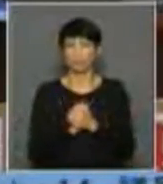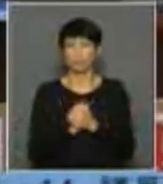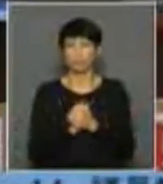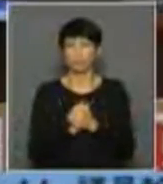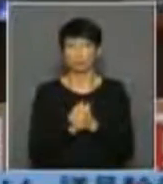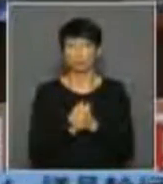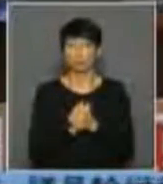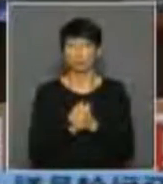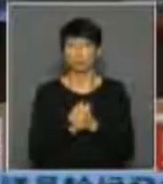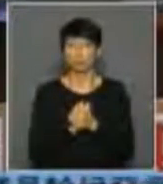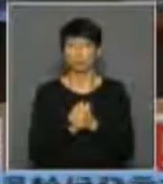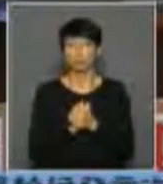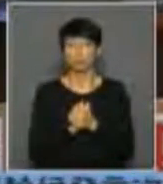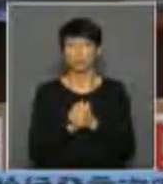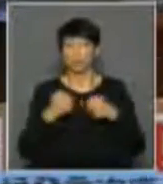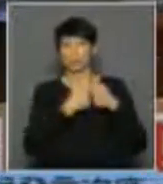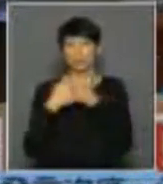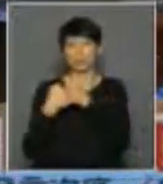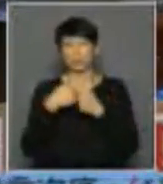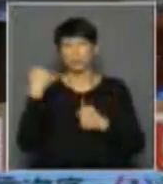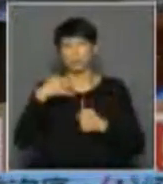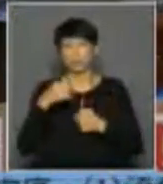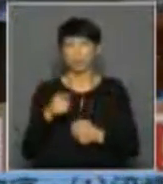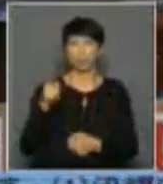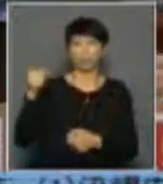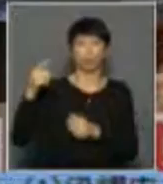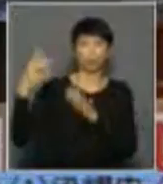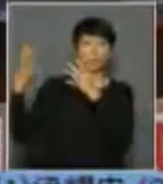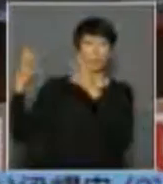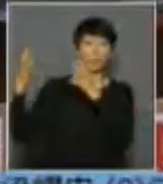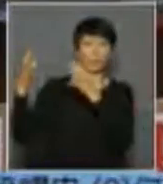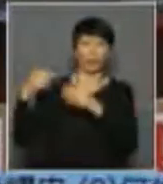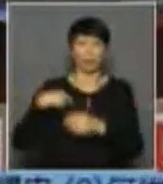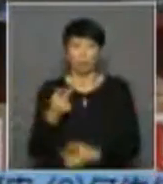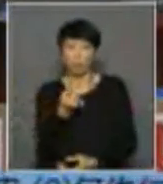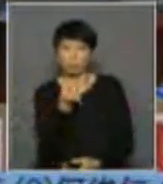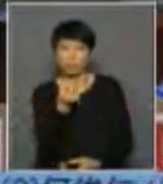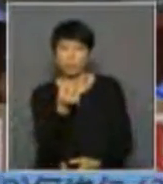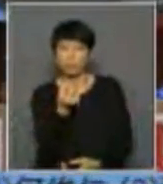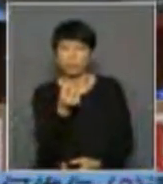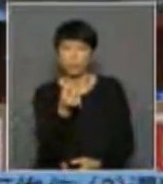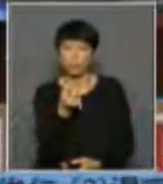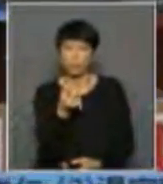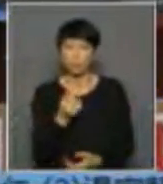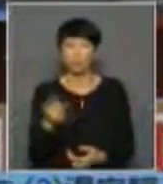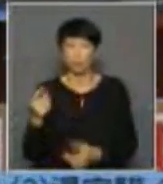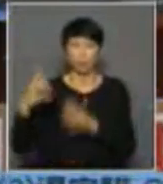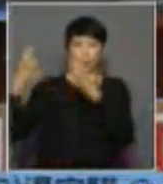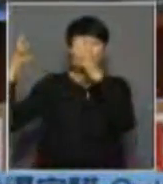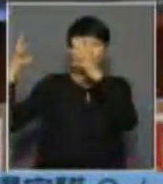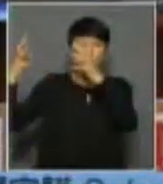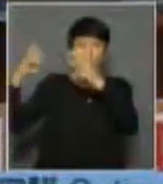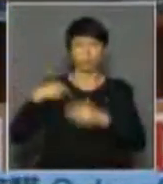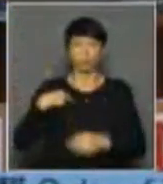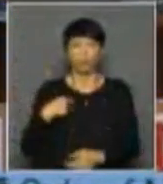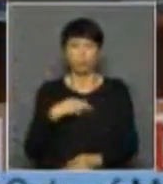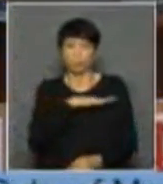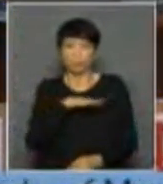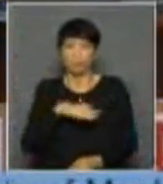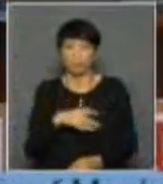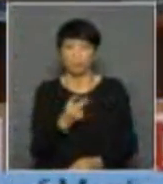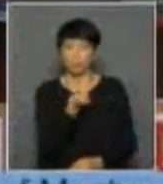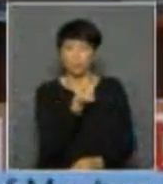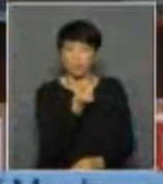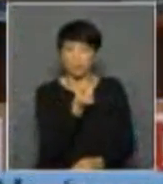系冇得竞争，即系人哋咁大。我哋咁細，人哋係巨人，我哋係只係一個